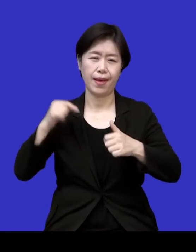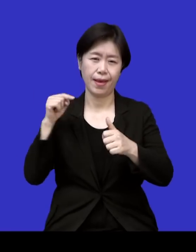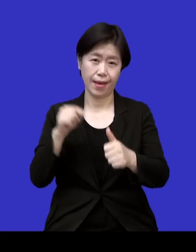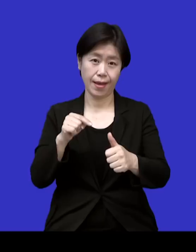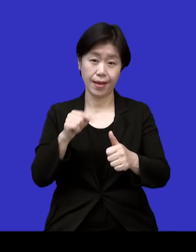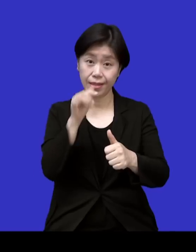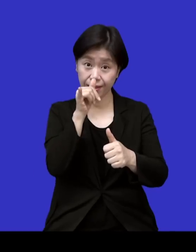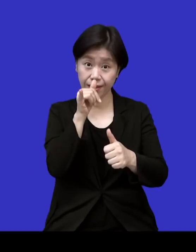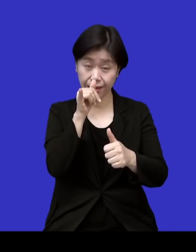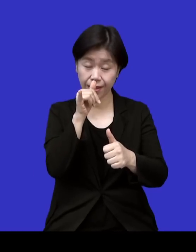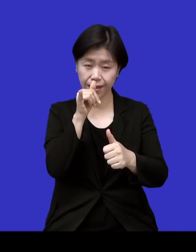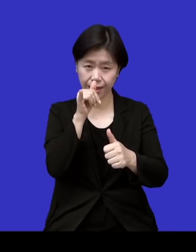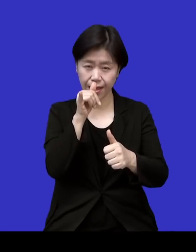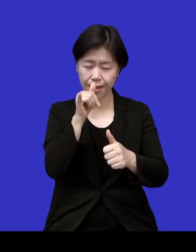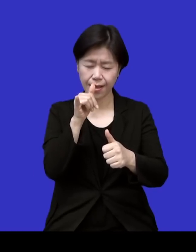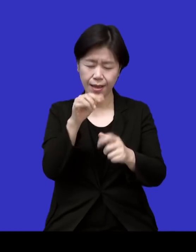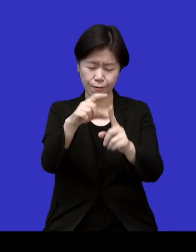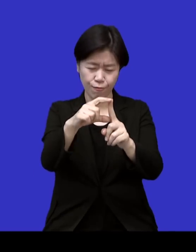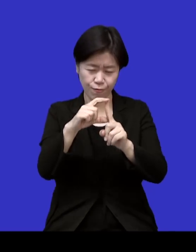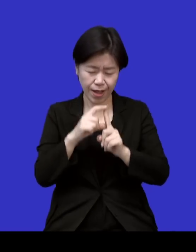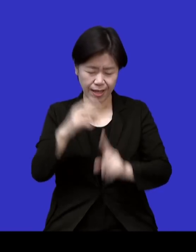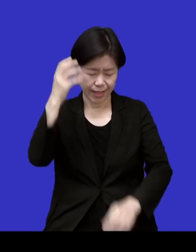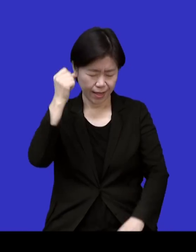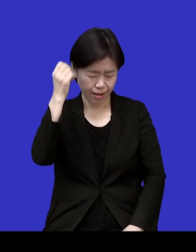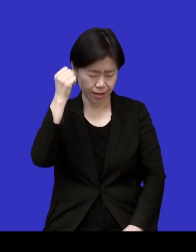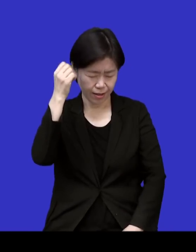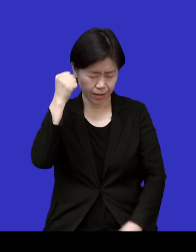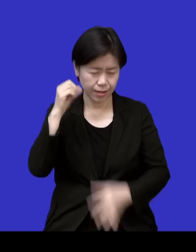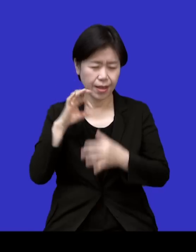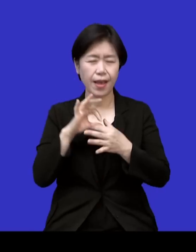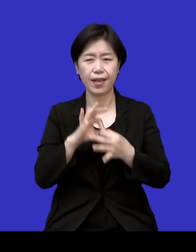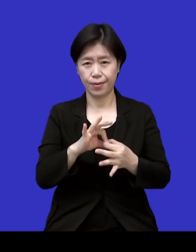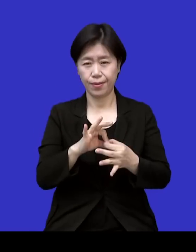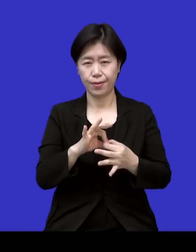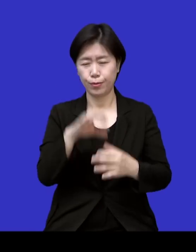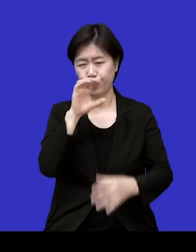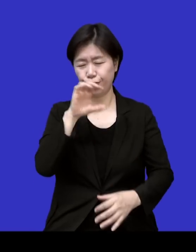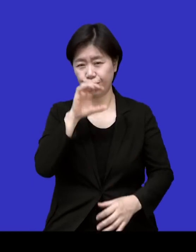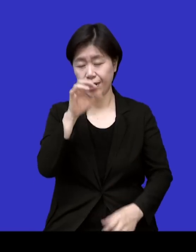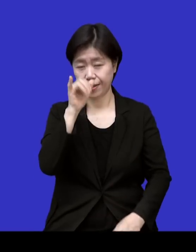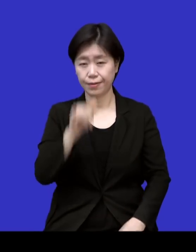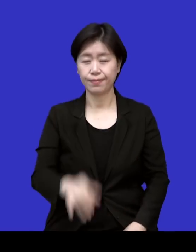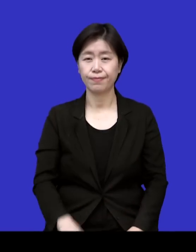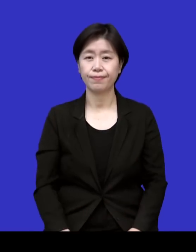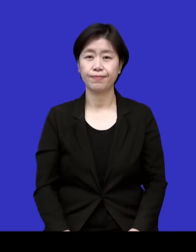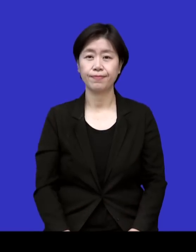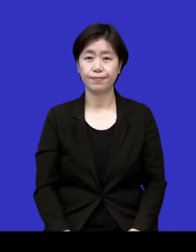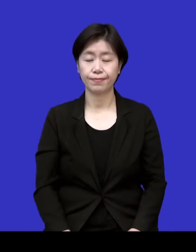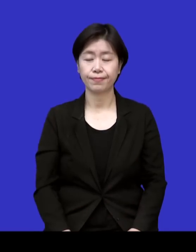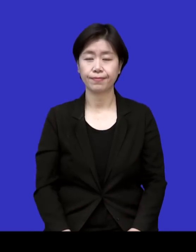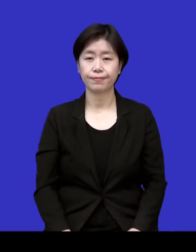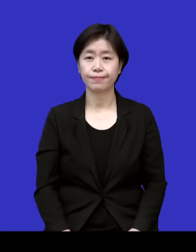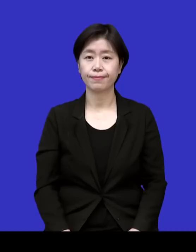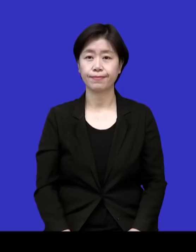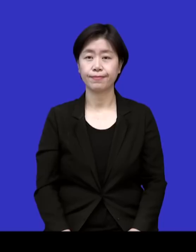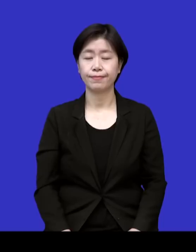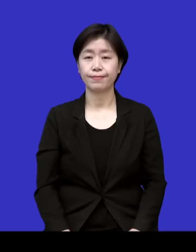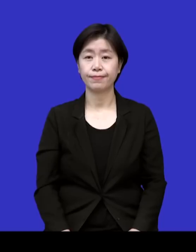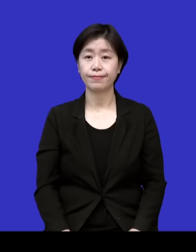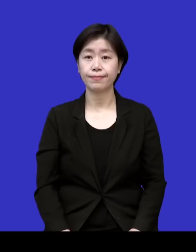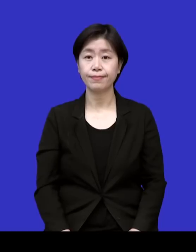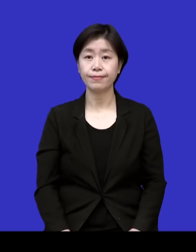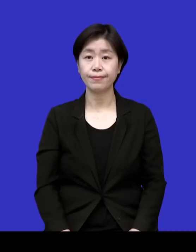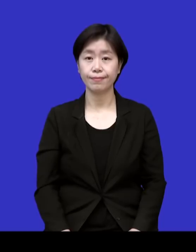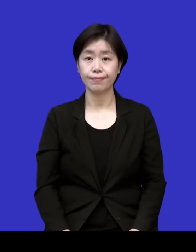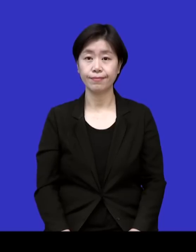떨어지면 항상 기뻐하라 항상 기뻐하라 이렇게 해서 저를 끌어올리고 네. 이제 이렇게 지냈던 것 같아요. 한 방에